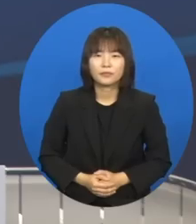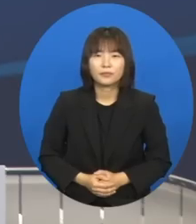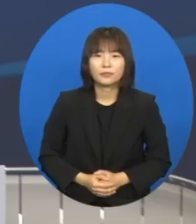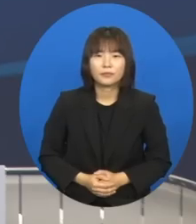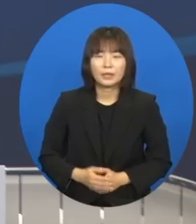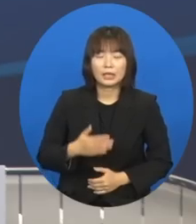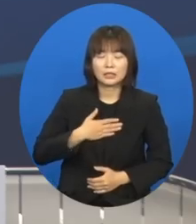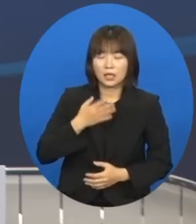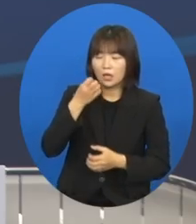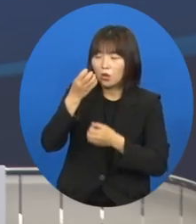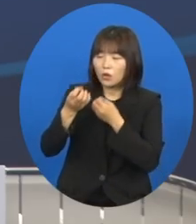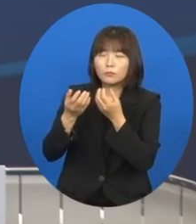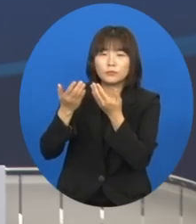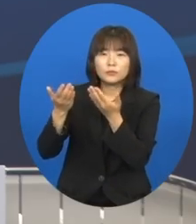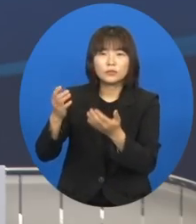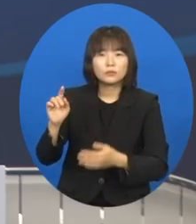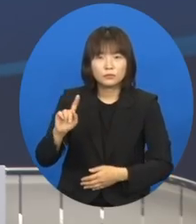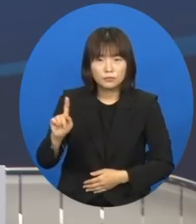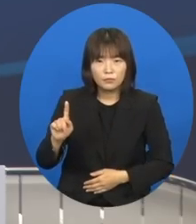제가 이렇게 고백을 했어요.